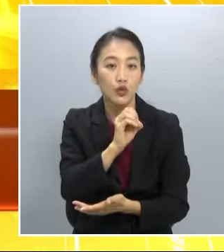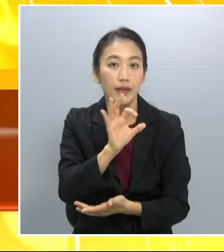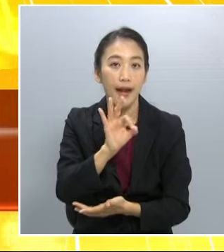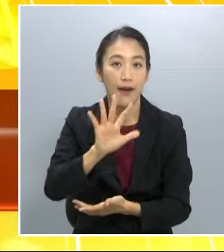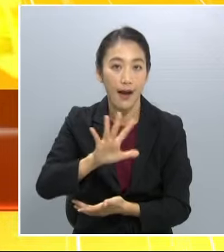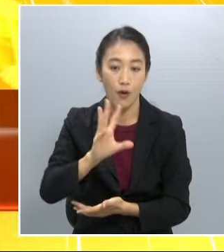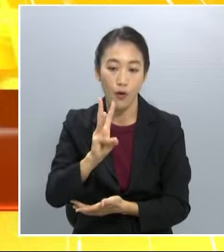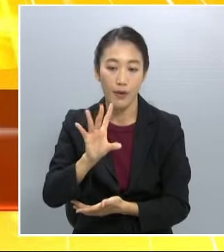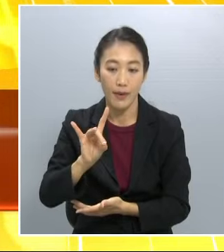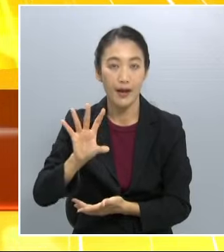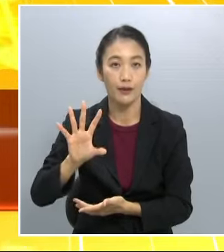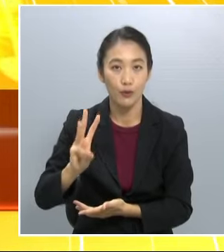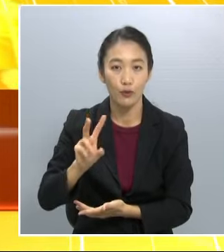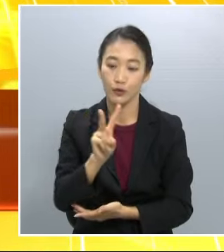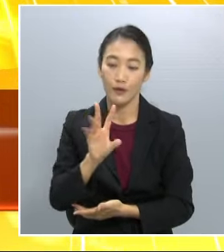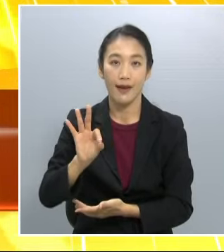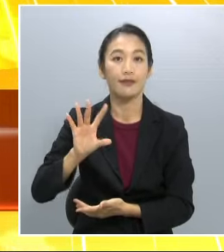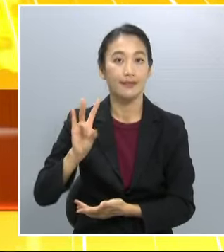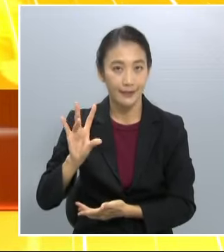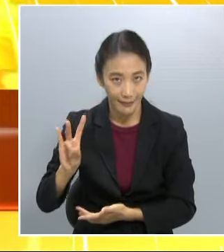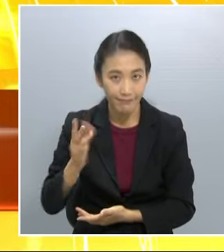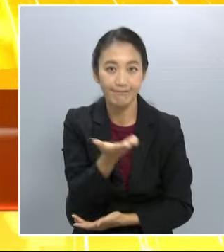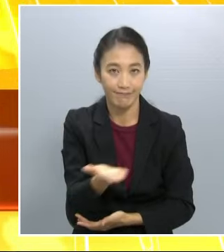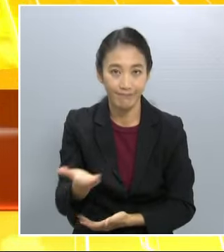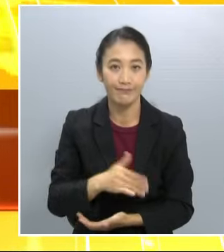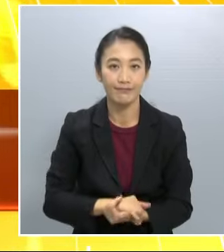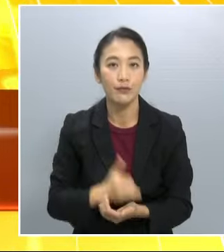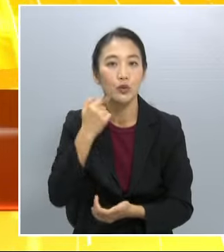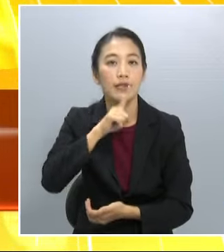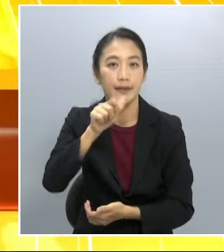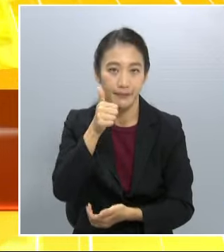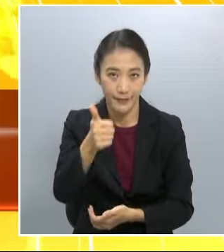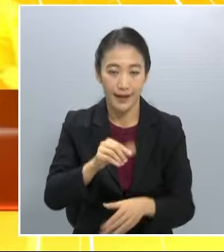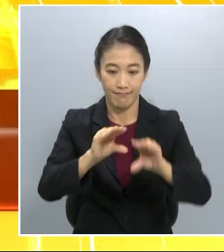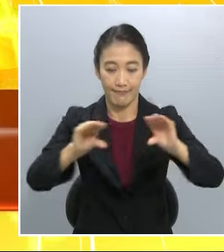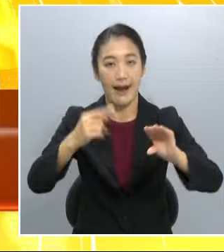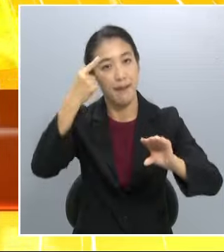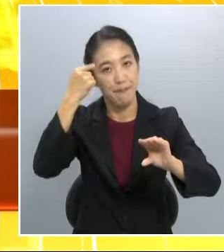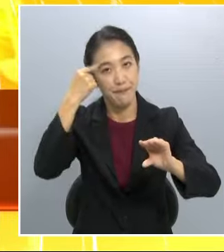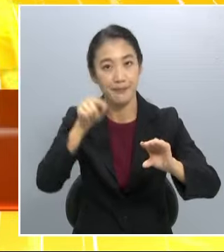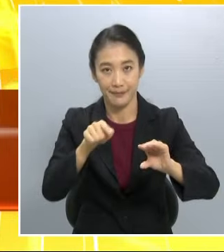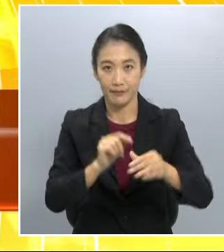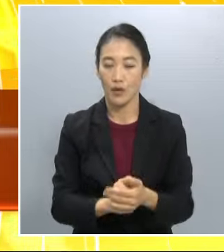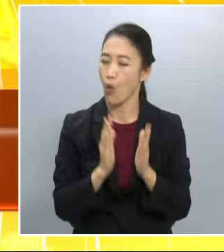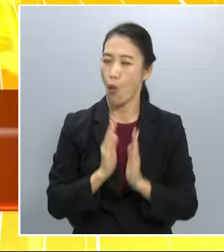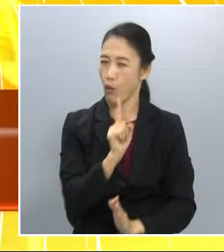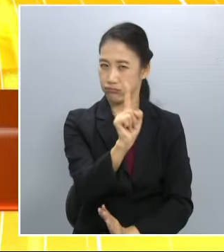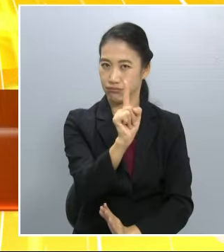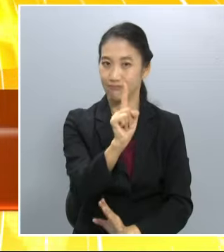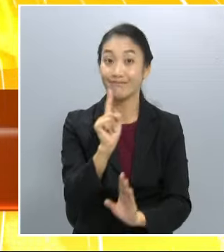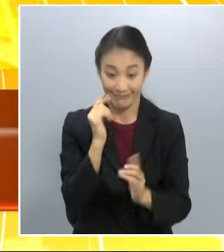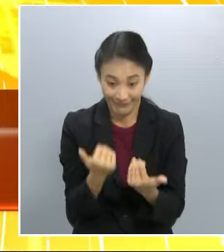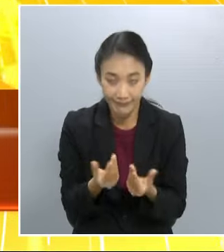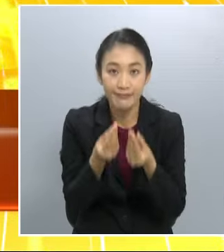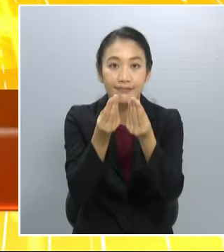2977ค่ะโอสีสวยด้วยนะสีดำชเทท่านเดียวแสดงความเห็นตามปกติเจออะไรก็